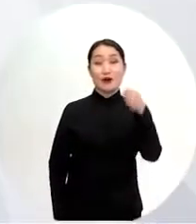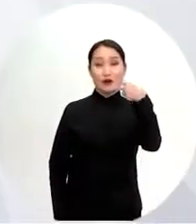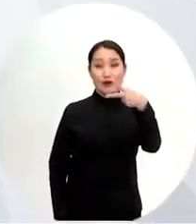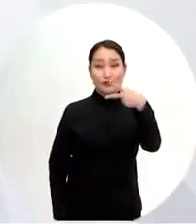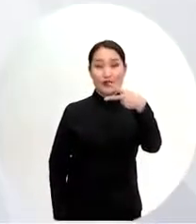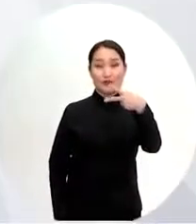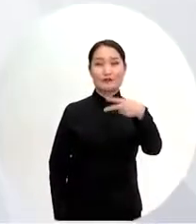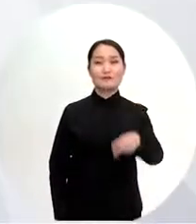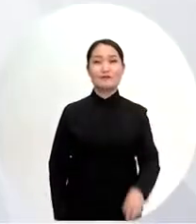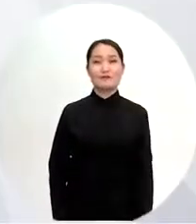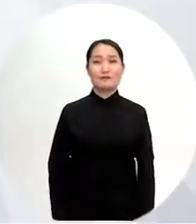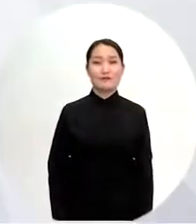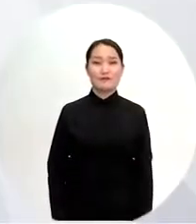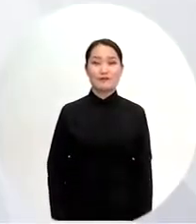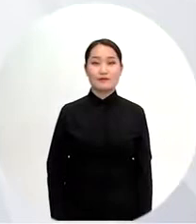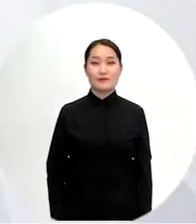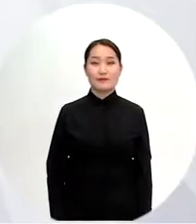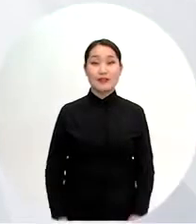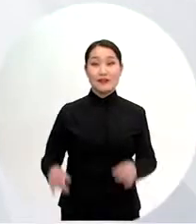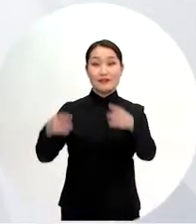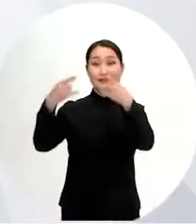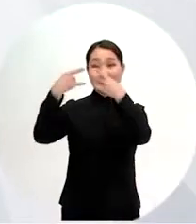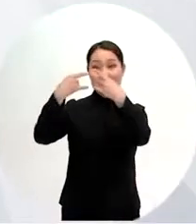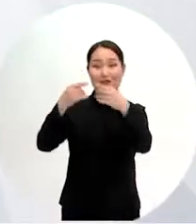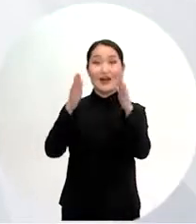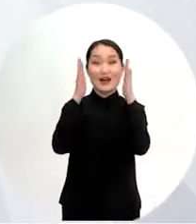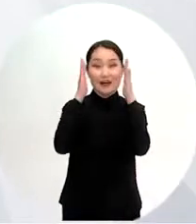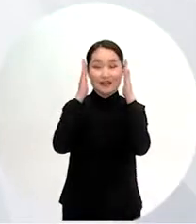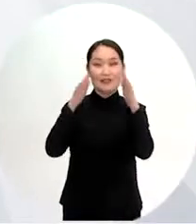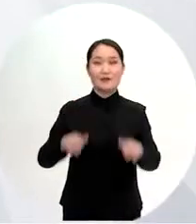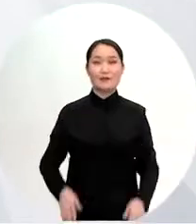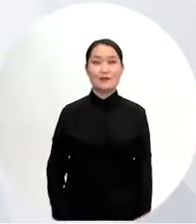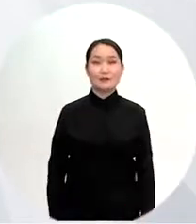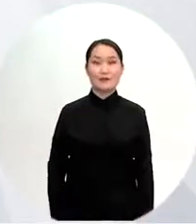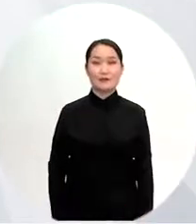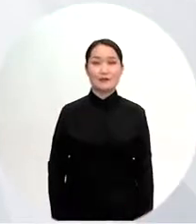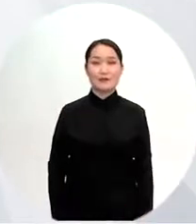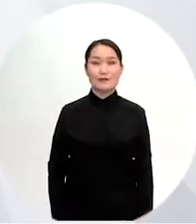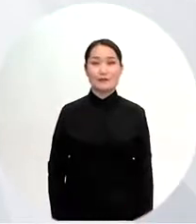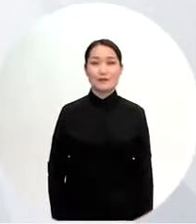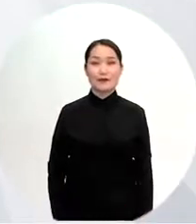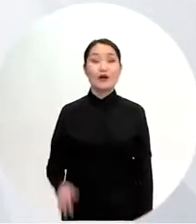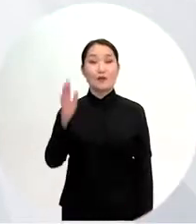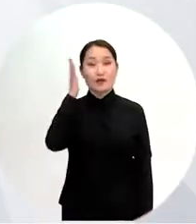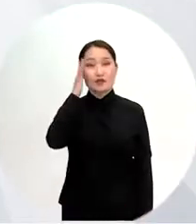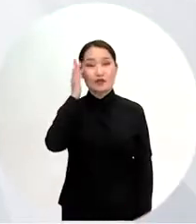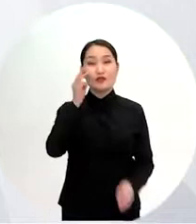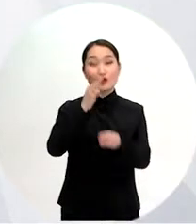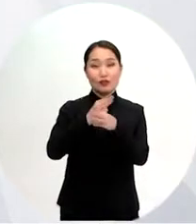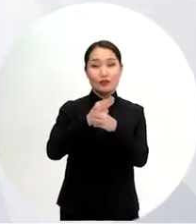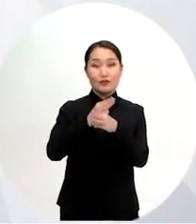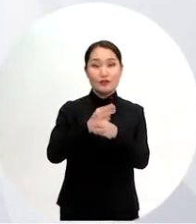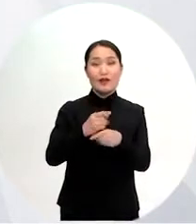дугаарлаарай хүүхдүүдээ. Гэлгцэнд анхаарлаа хандуулъя хүүхдүүдээ. Сая бодсон